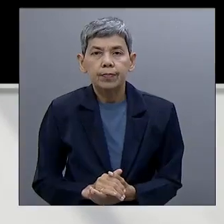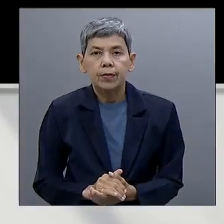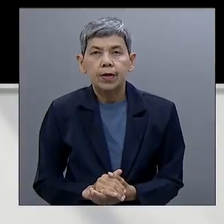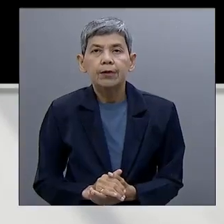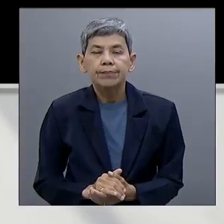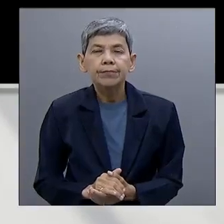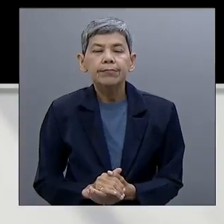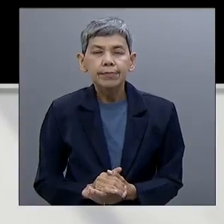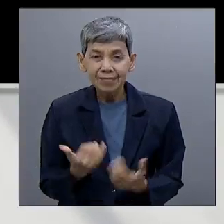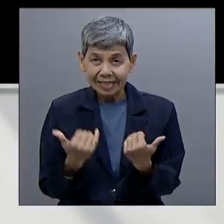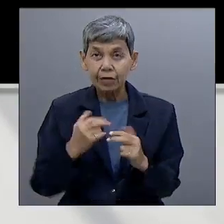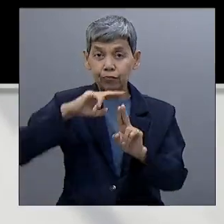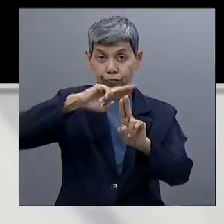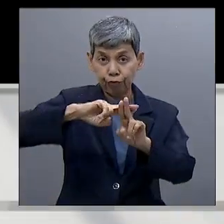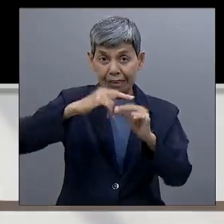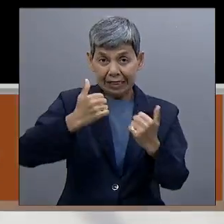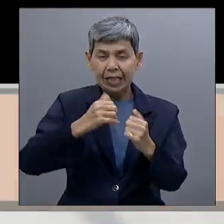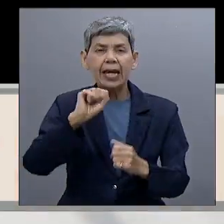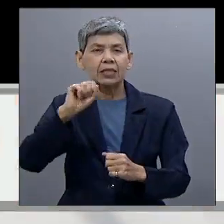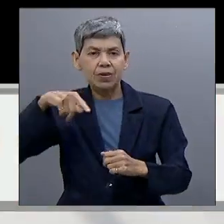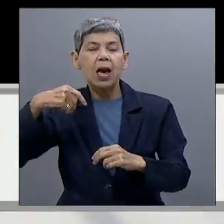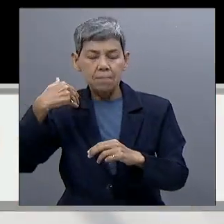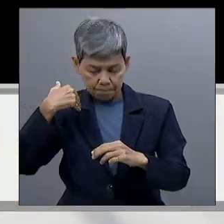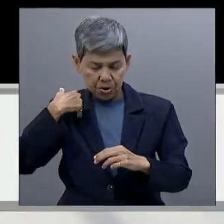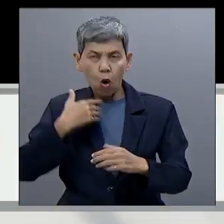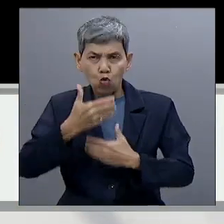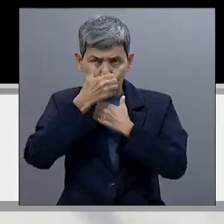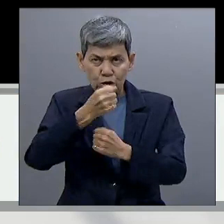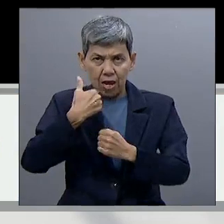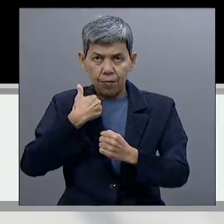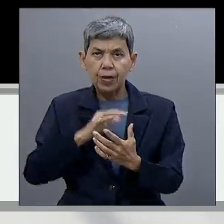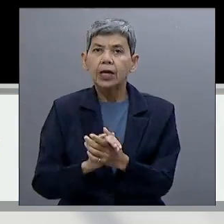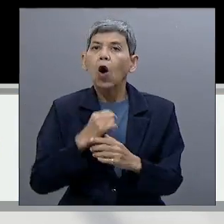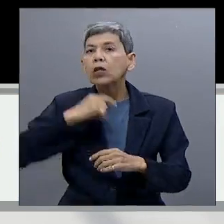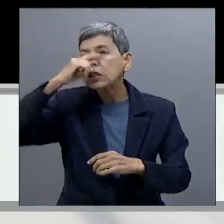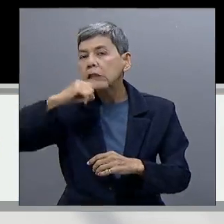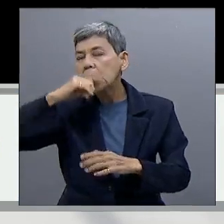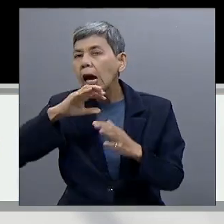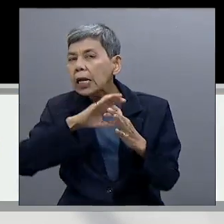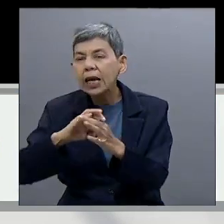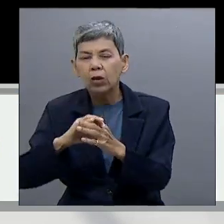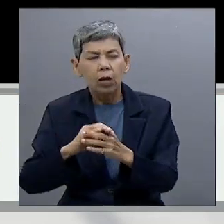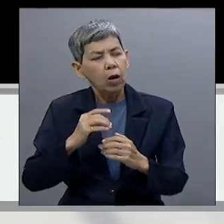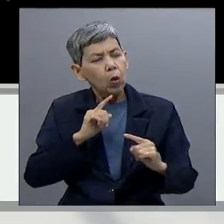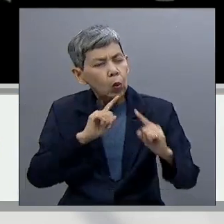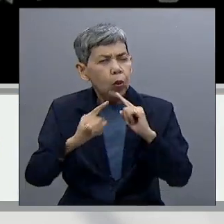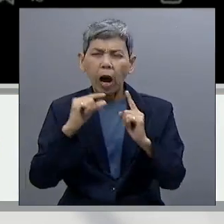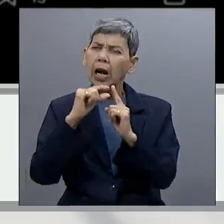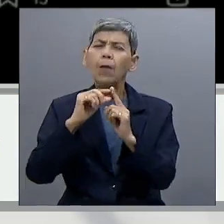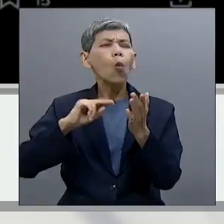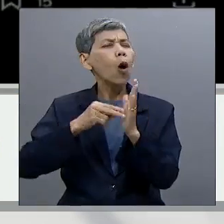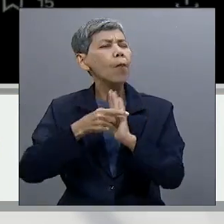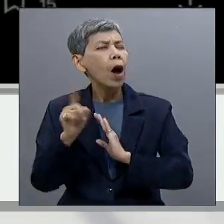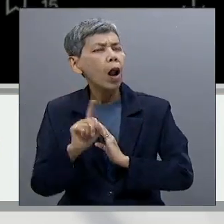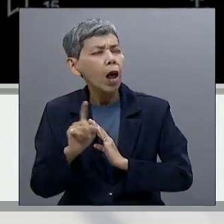หลายวันมานี้แฮชแท็กซอฟต์พาวเวอร์ก็เป็นที่สนใจของผู้ใช้ X ไทยค่ะโดยเฉพาะกับการถกเถียงกันเรื่องคำนิยาม